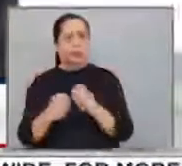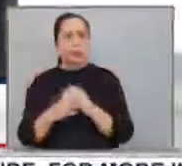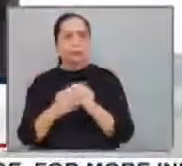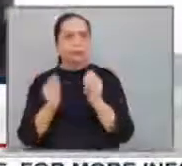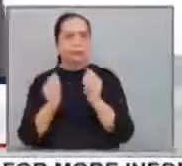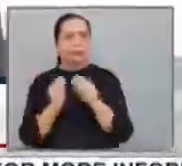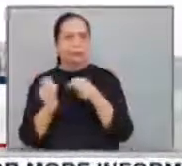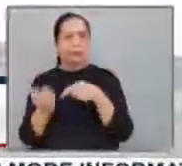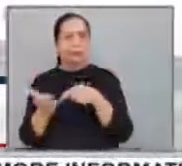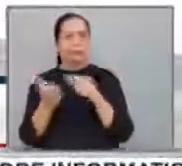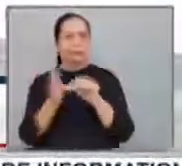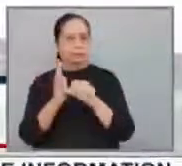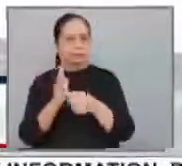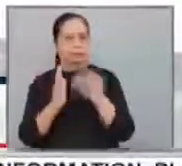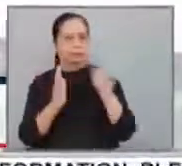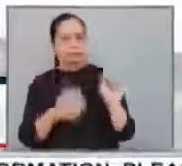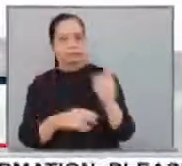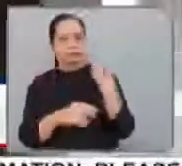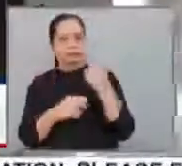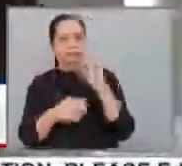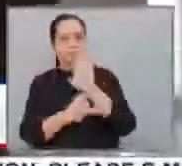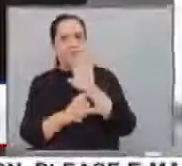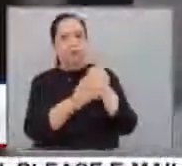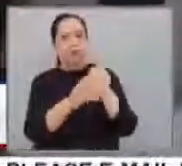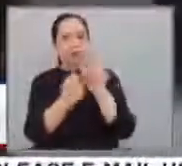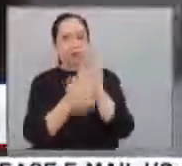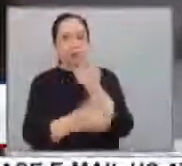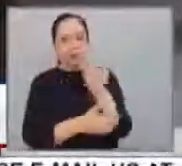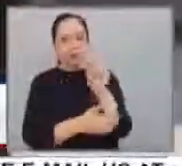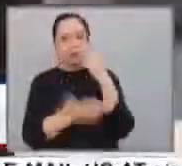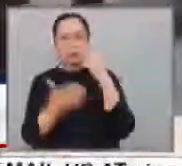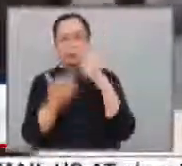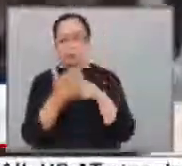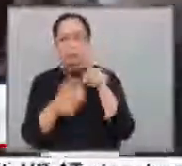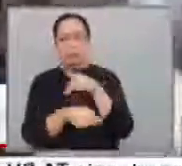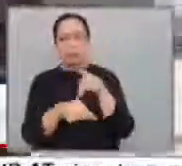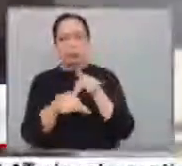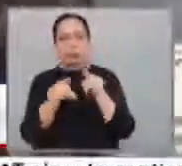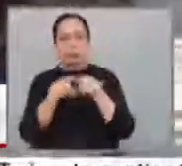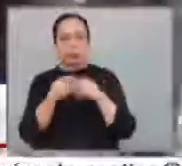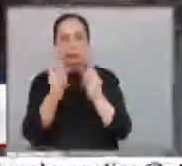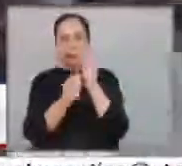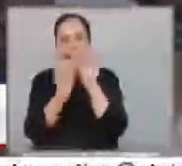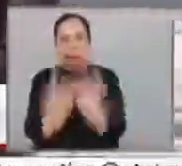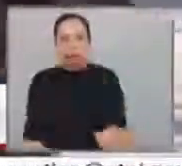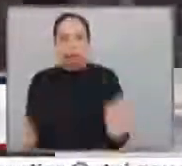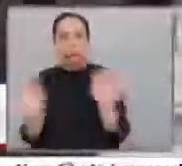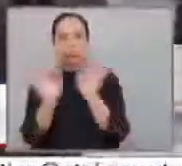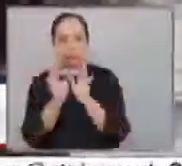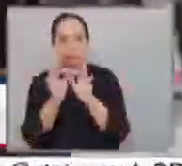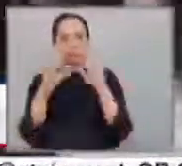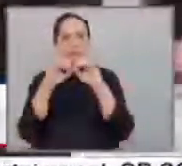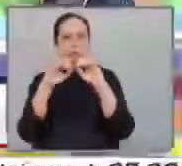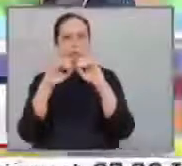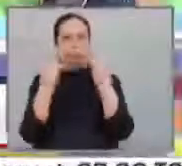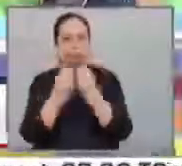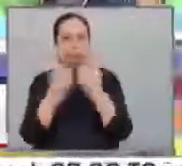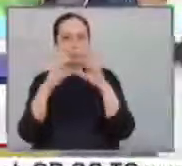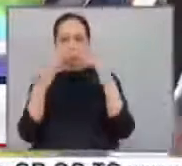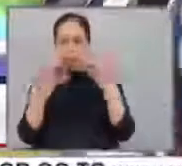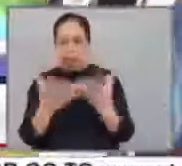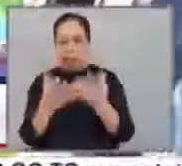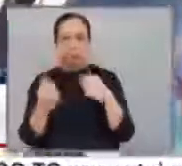itong marka sa kanyang unang engagement sa UN na kinikilala ng Pilipinas bilang pinaka-importanting multilateral organization sa mundo, lalo't na